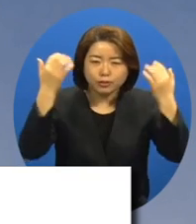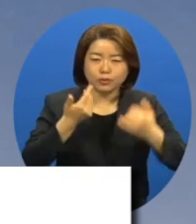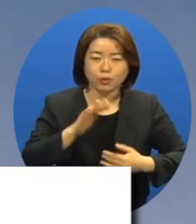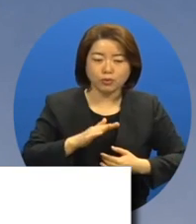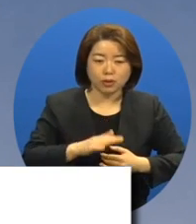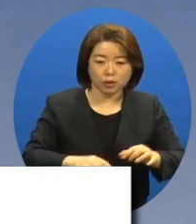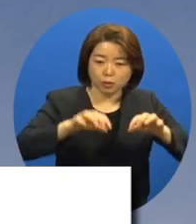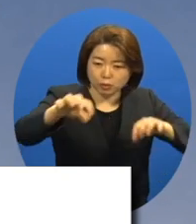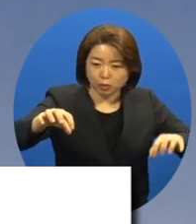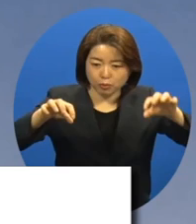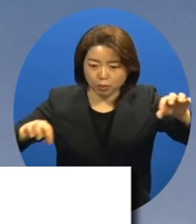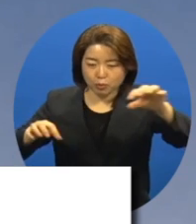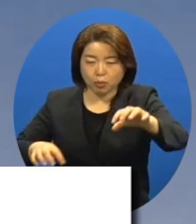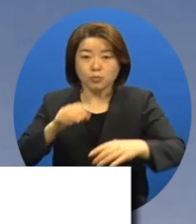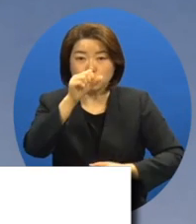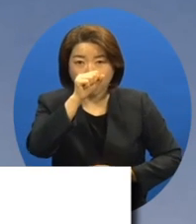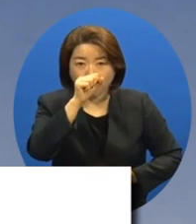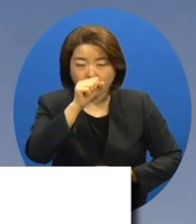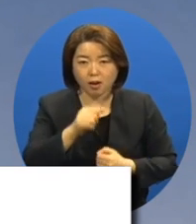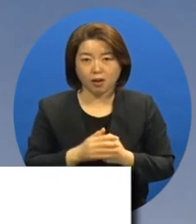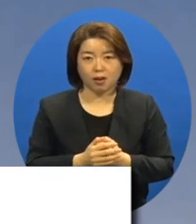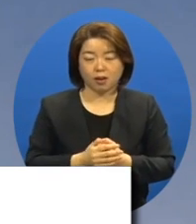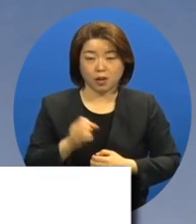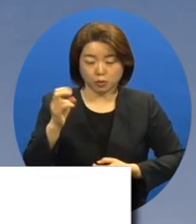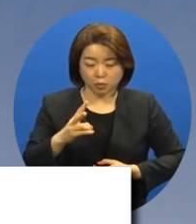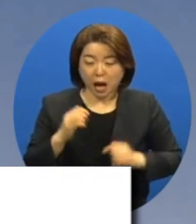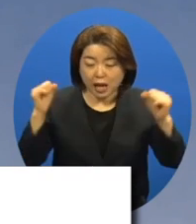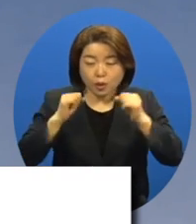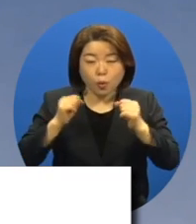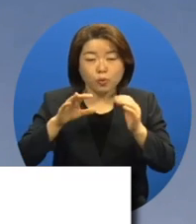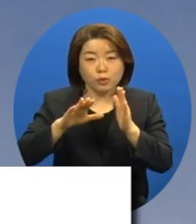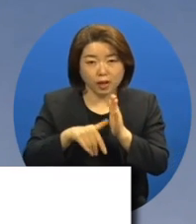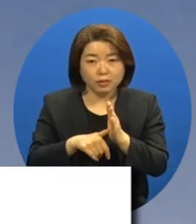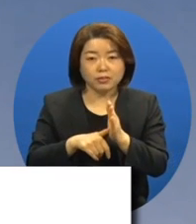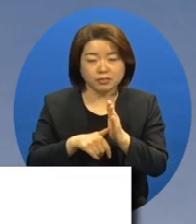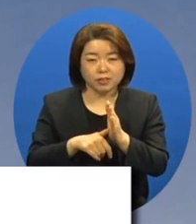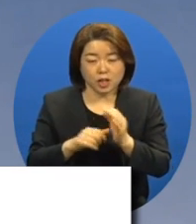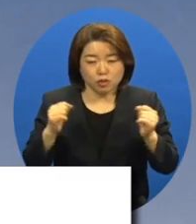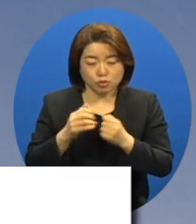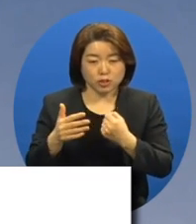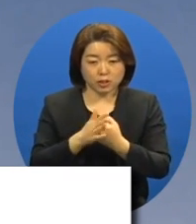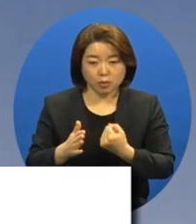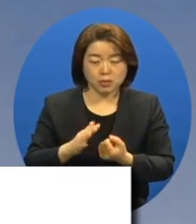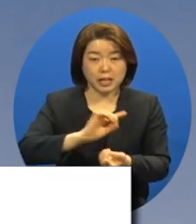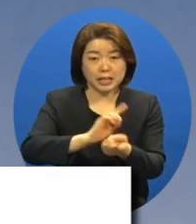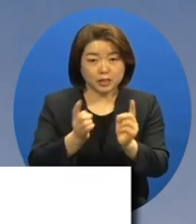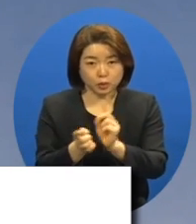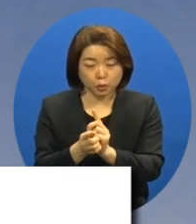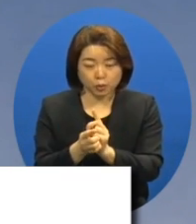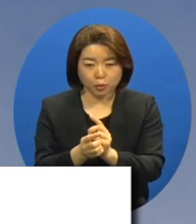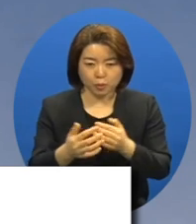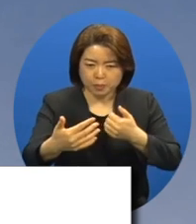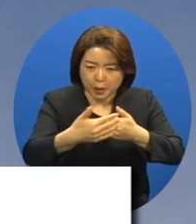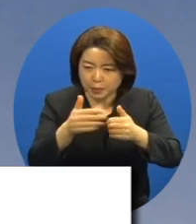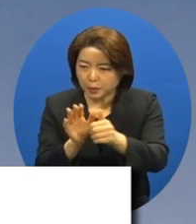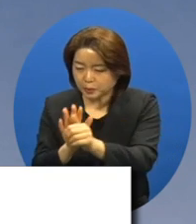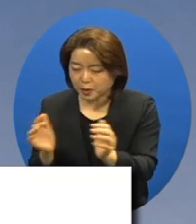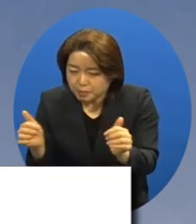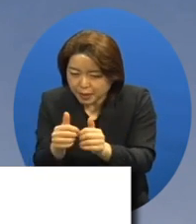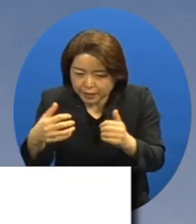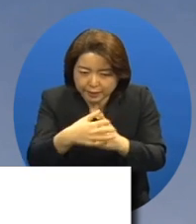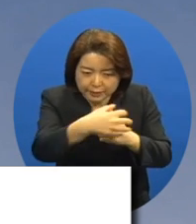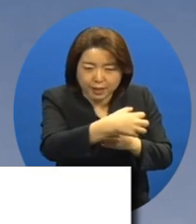떨어져 있어야 하잖아요 겨울이면 추우니까 자기들 열을 서로 도와 주기 위해서